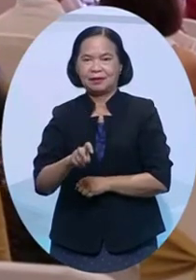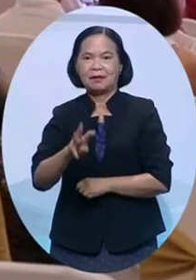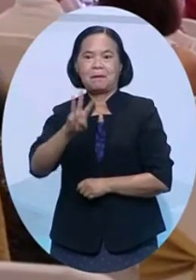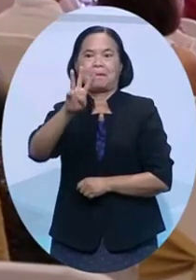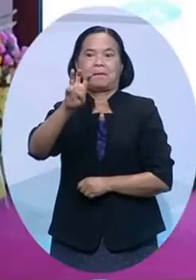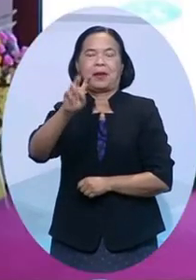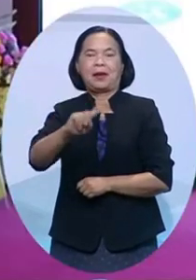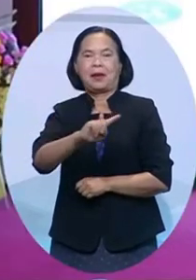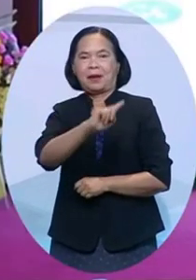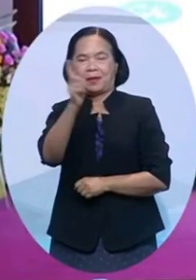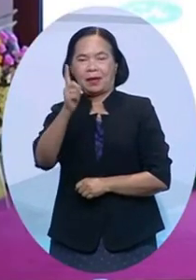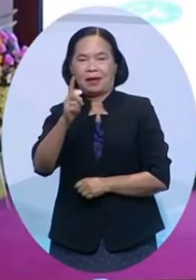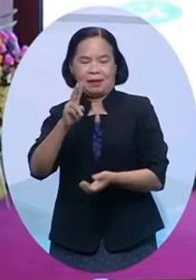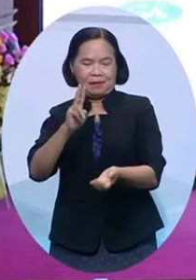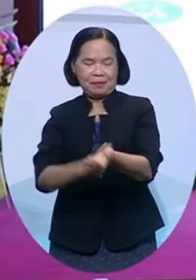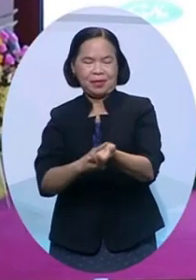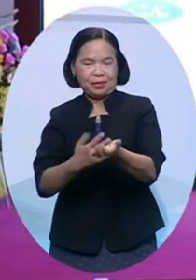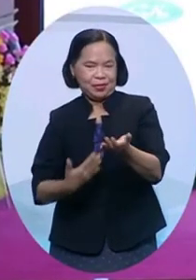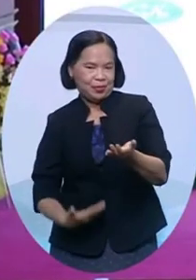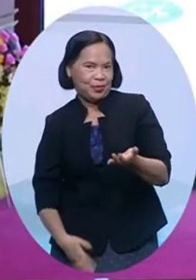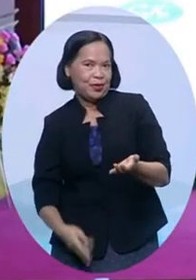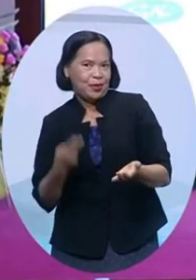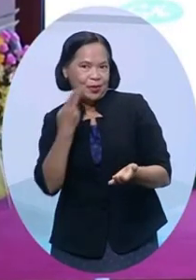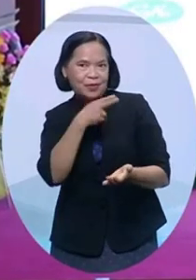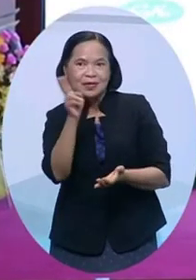30 ngày chia tay tiểu đường và các bệnh mãn tính,